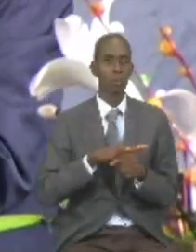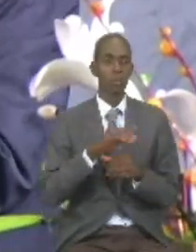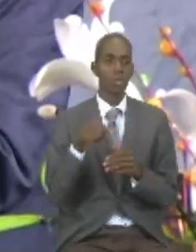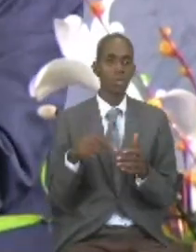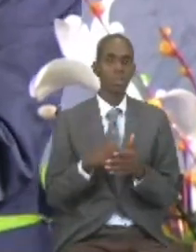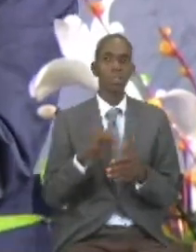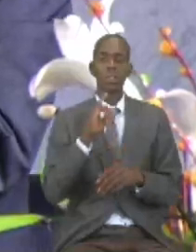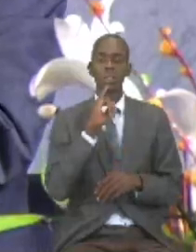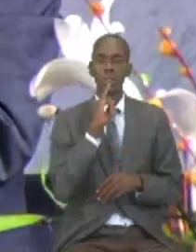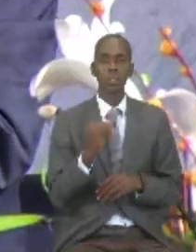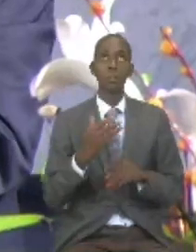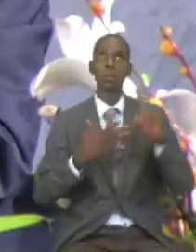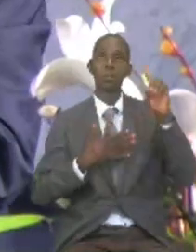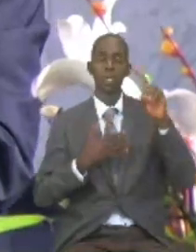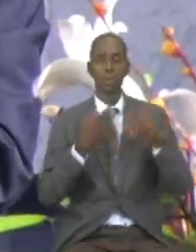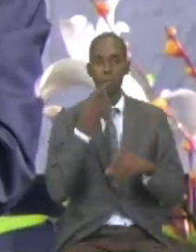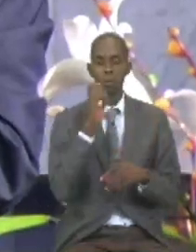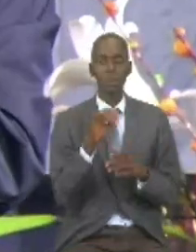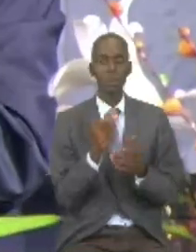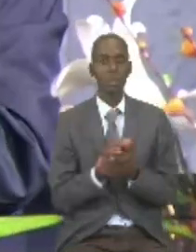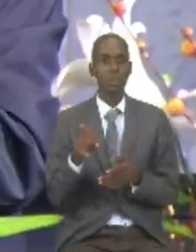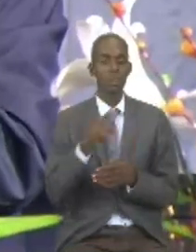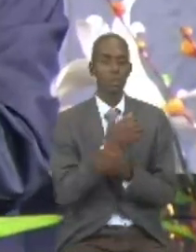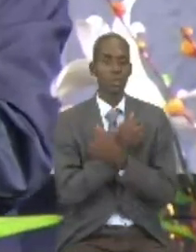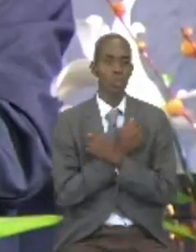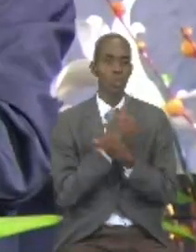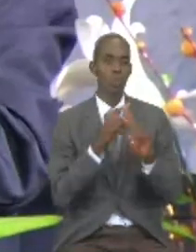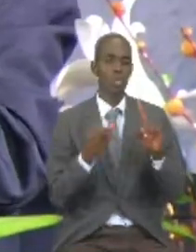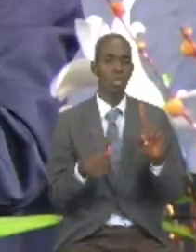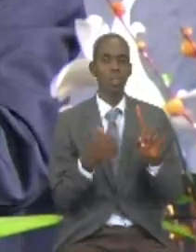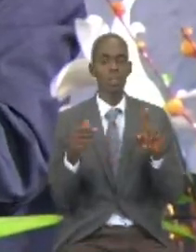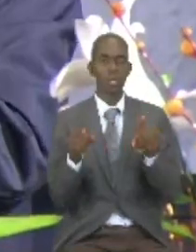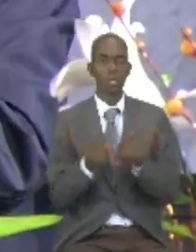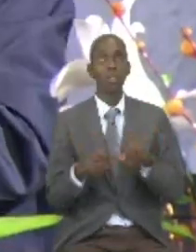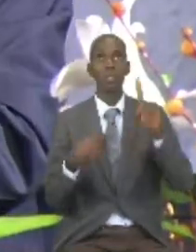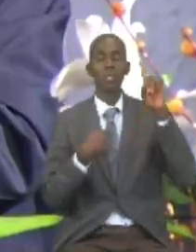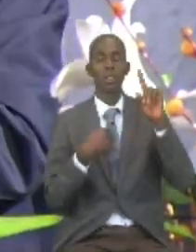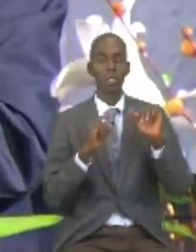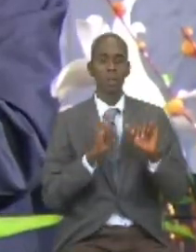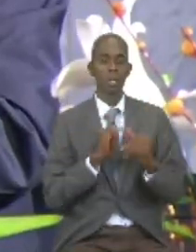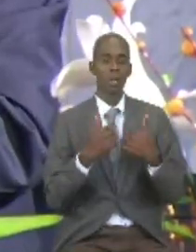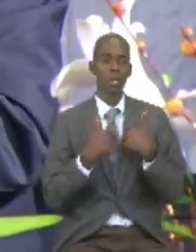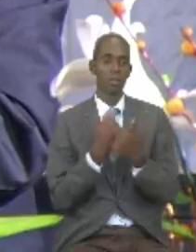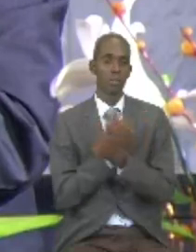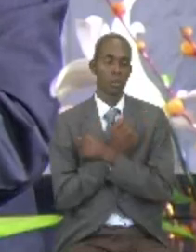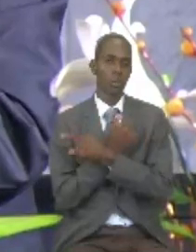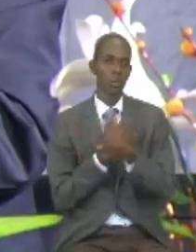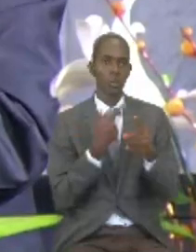pleine. C'est ici mon commandement, aimez-vous les uns les autres comme je vous ai aimé.